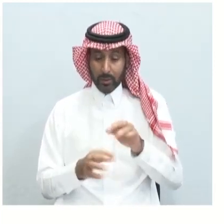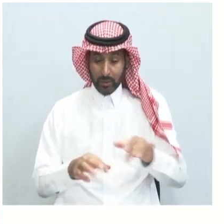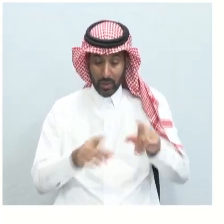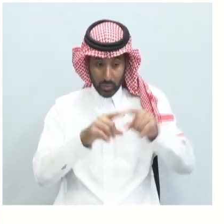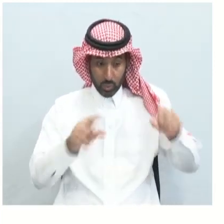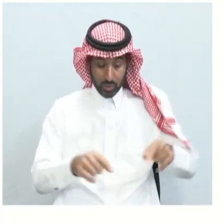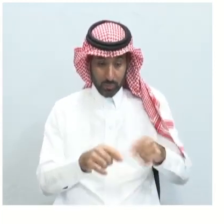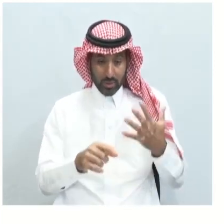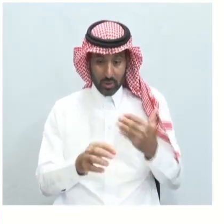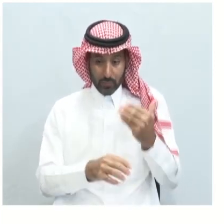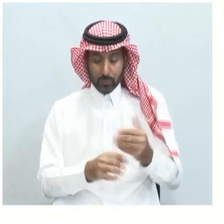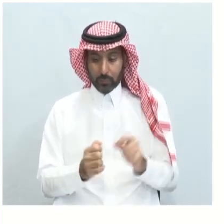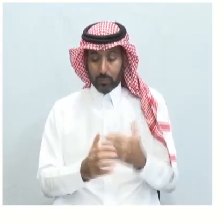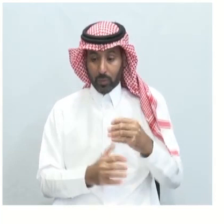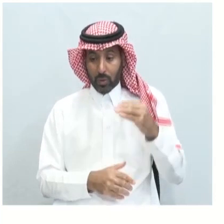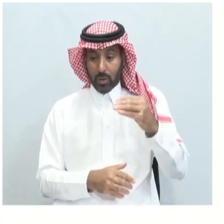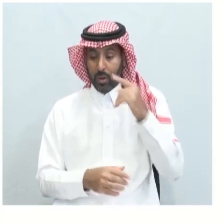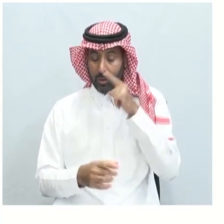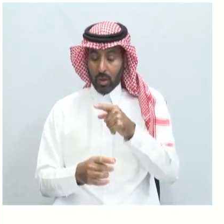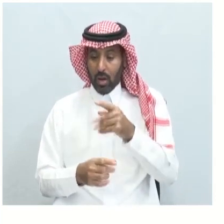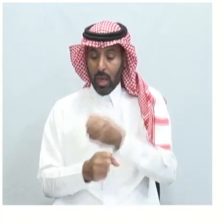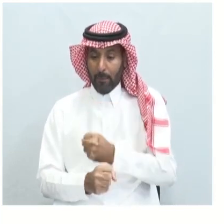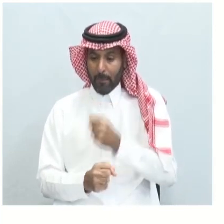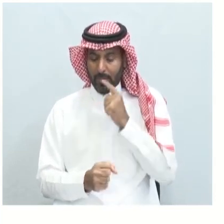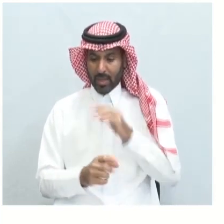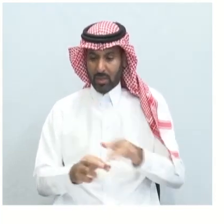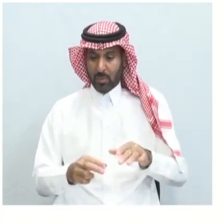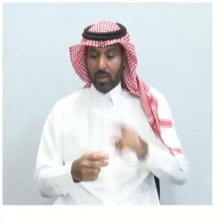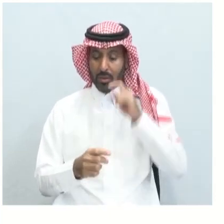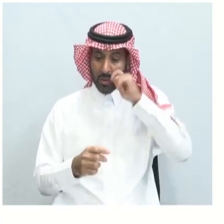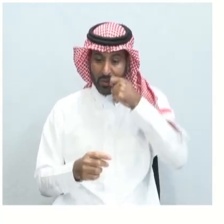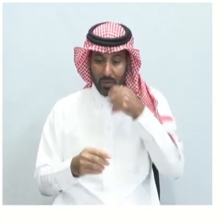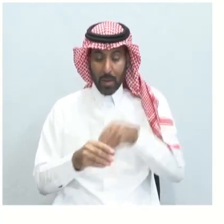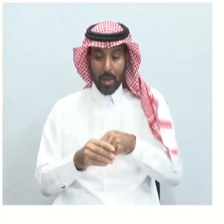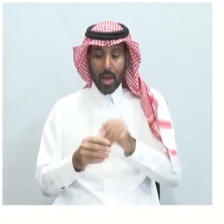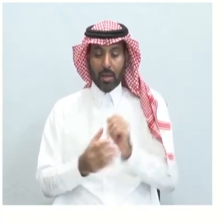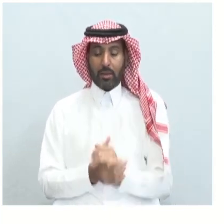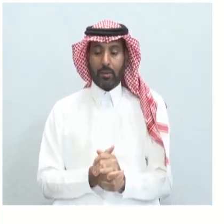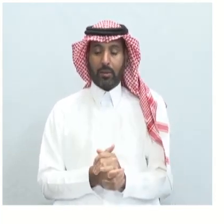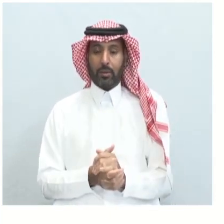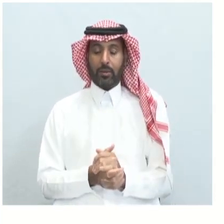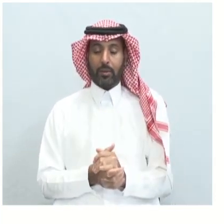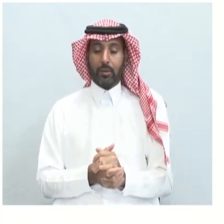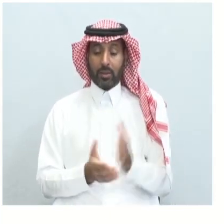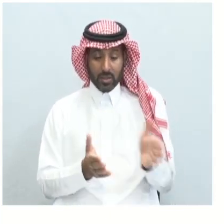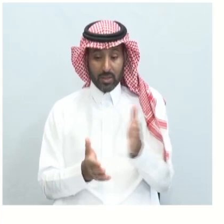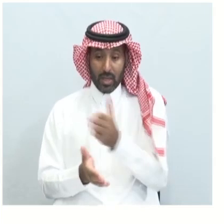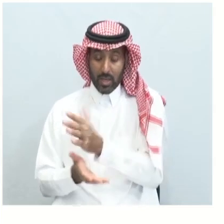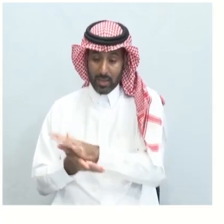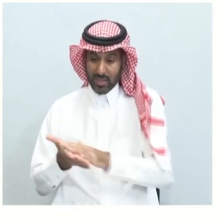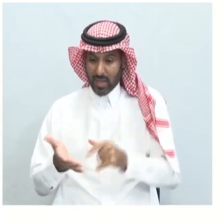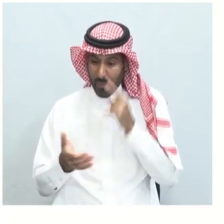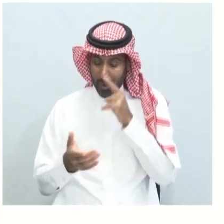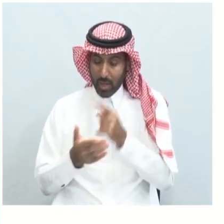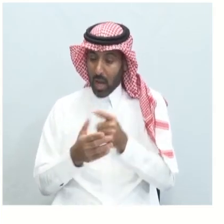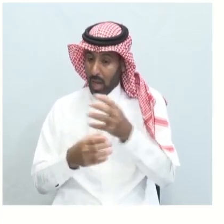المتطوره ممارسات امن سبران قويه مثل التشفير والاداره الامنه للاجهزه وتجزئه الشبكه لحمايه